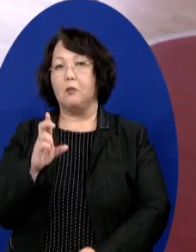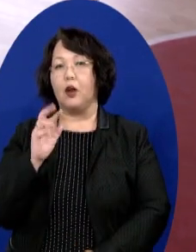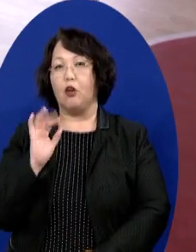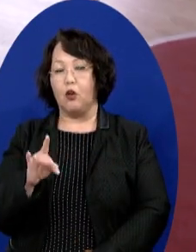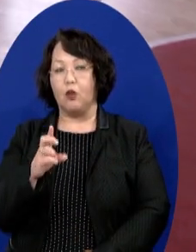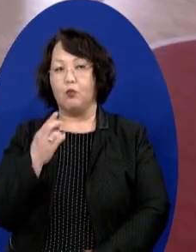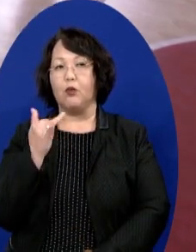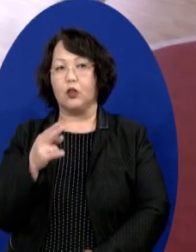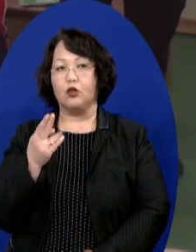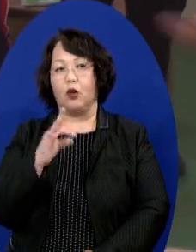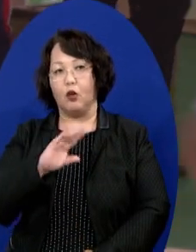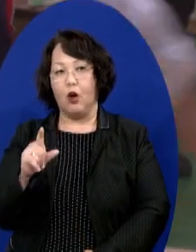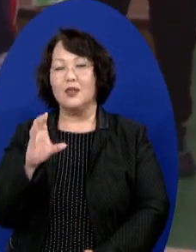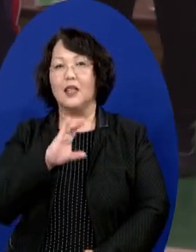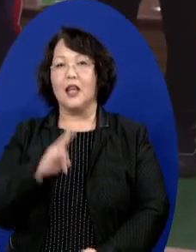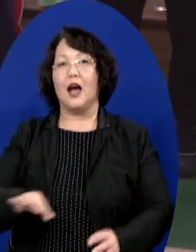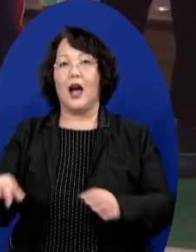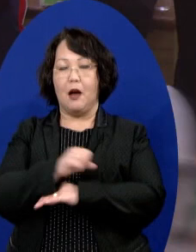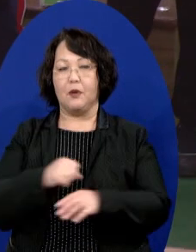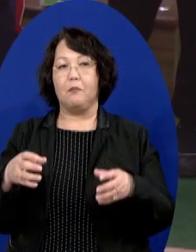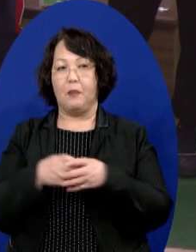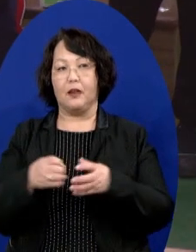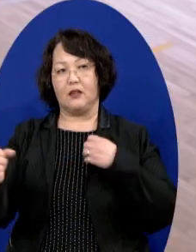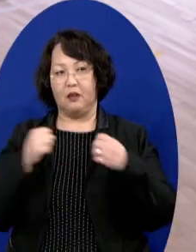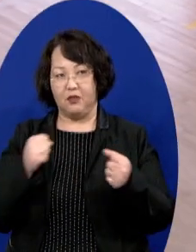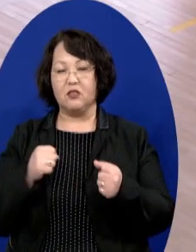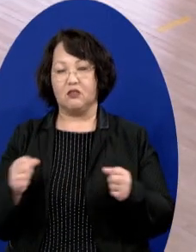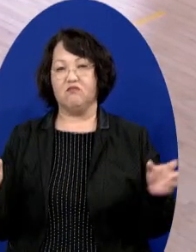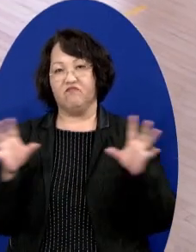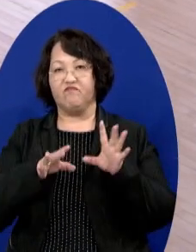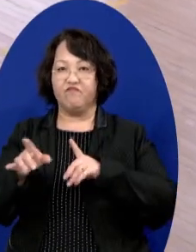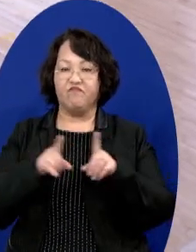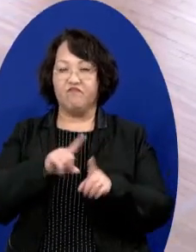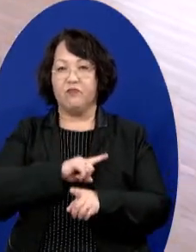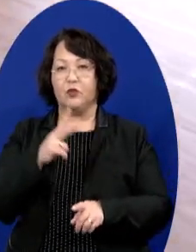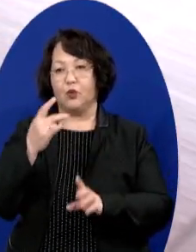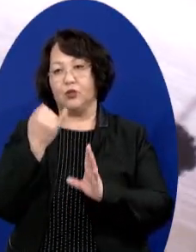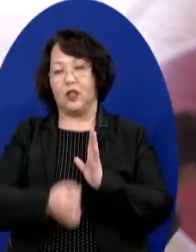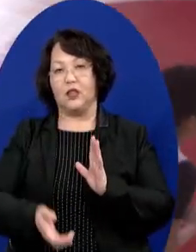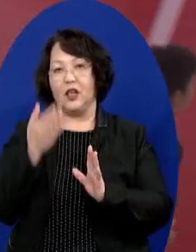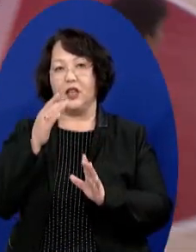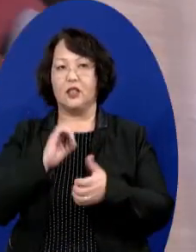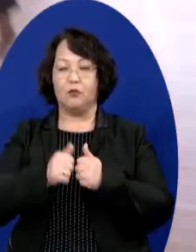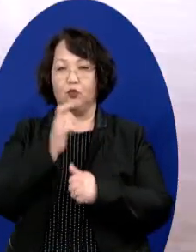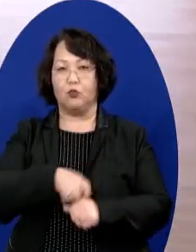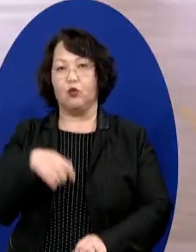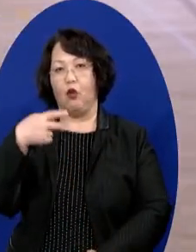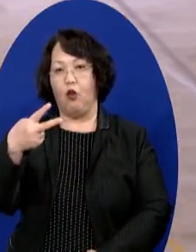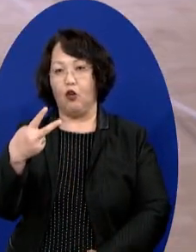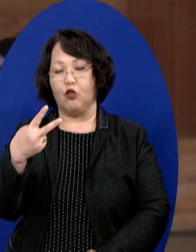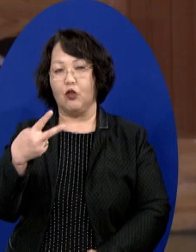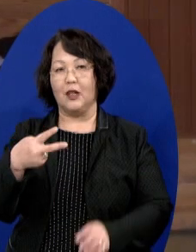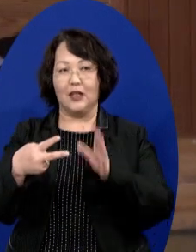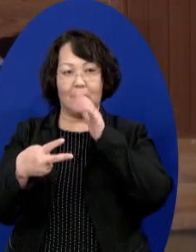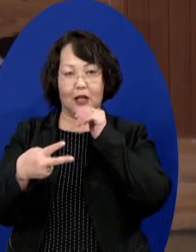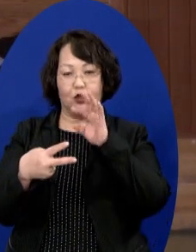Булган, Дорногов, Сэлэнг аймагаас баг тамирчид ч оролцсон байна. Тэмцээнд 260 гаруй тамирчин хоёр насны ангиллаар өрсөлдөж байна.